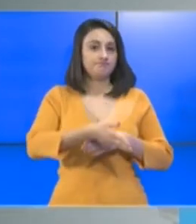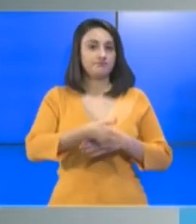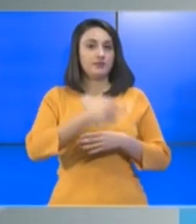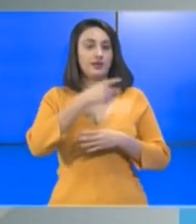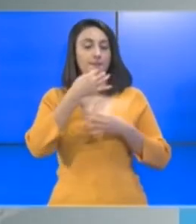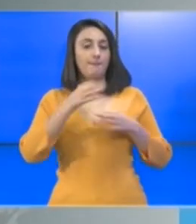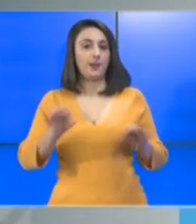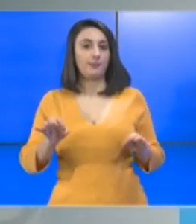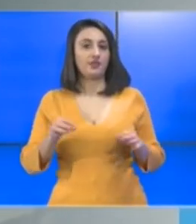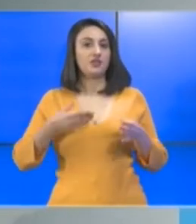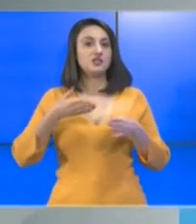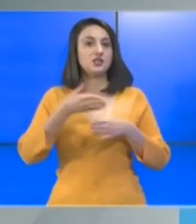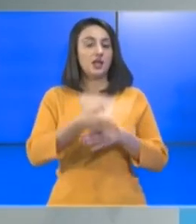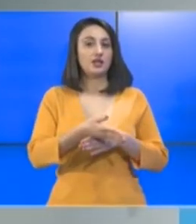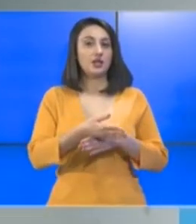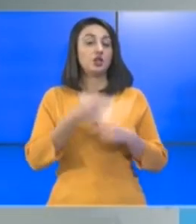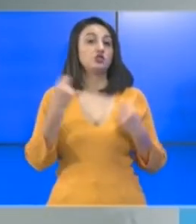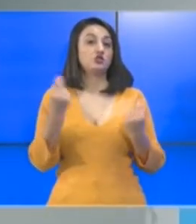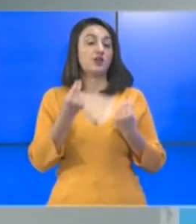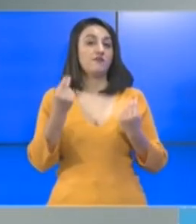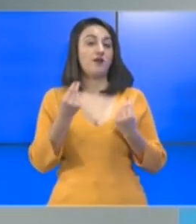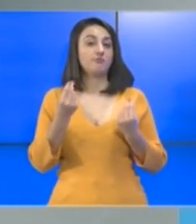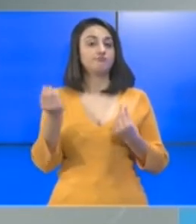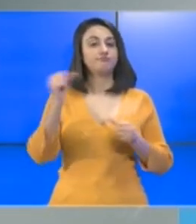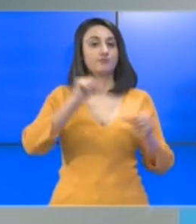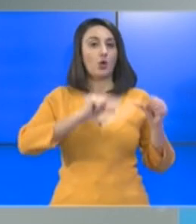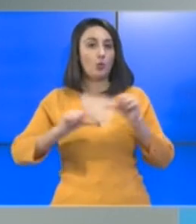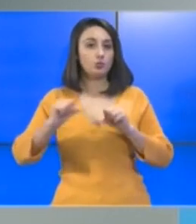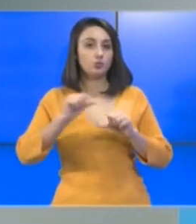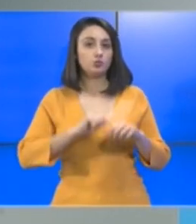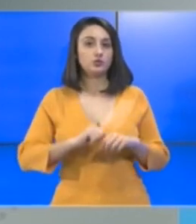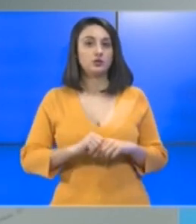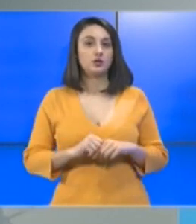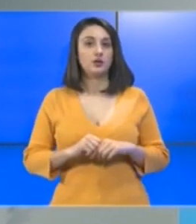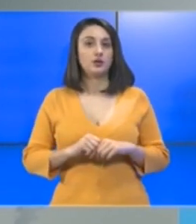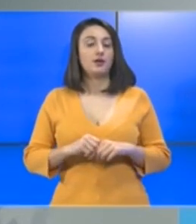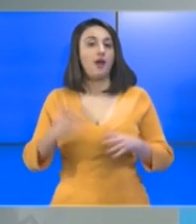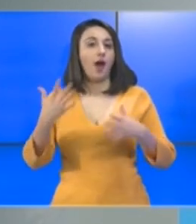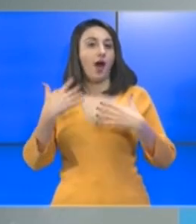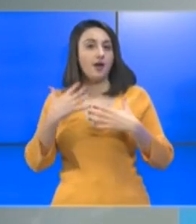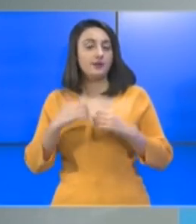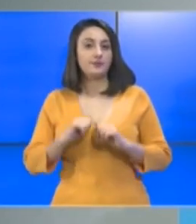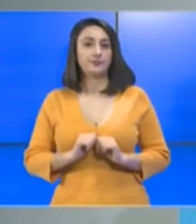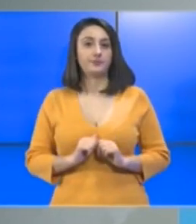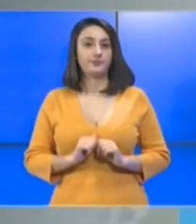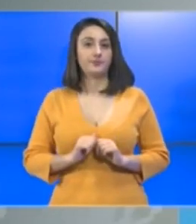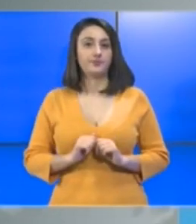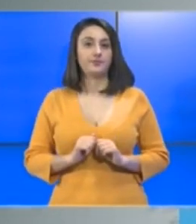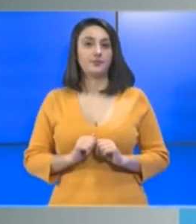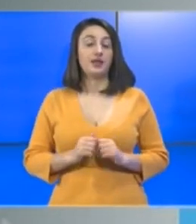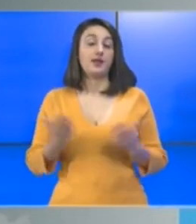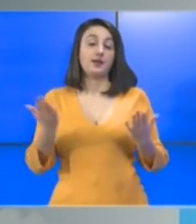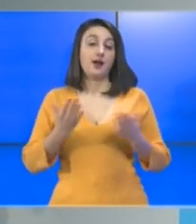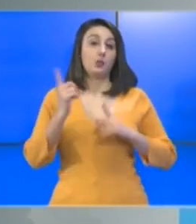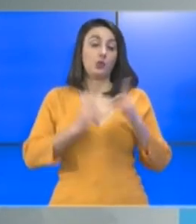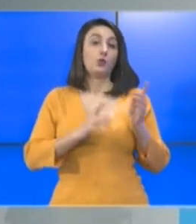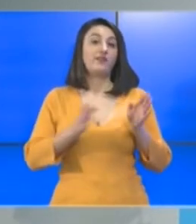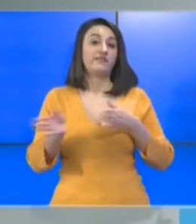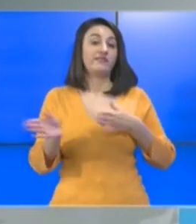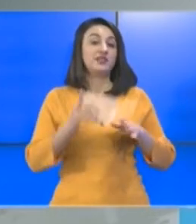permite pătrunderea unor compuși acestor emisii în atmosferă care pe vânturi defavorabile